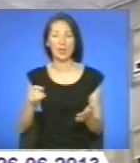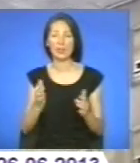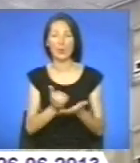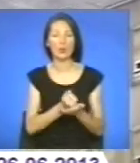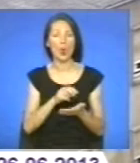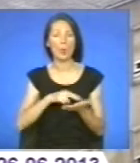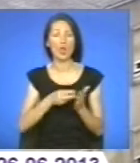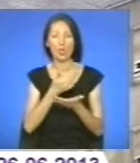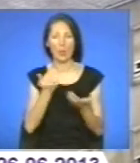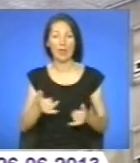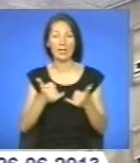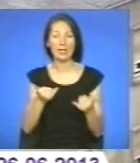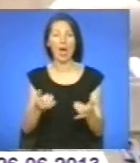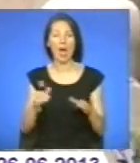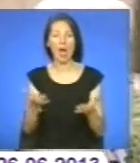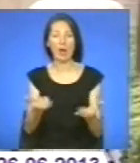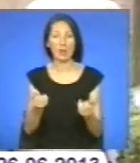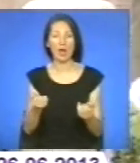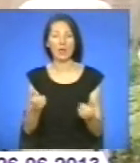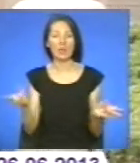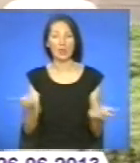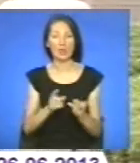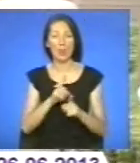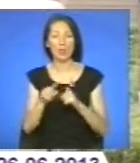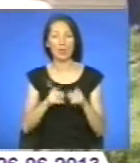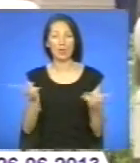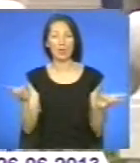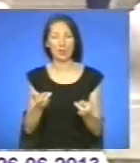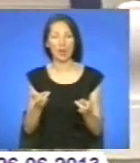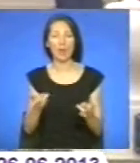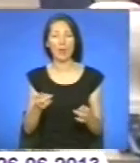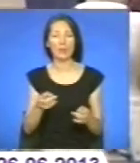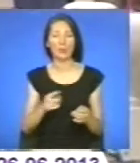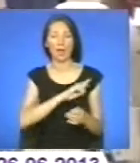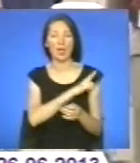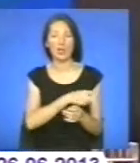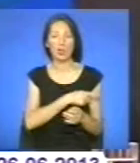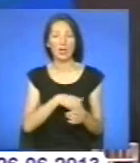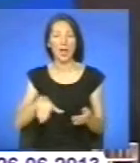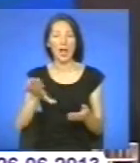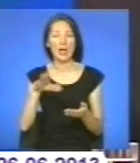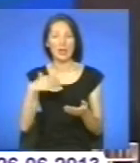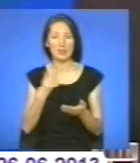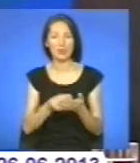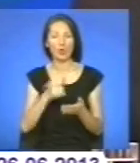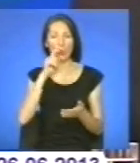необхідних євроінтеграційних перетворень, перш за все, мають консолідувати свої сили українські політики.